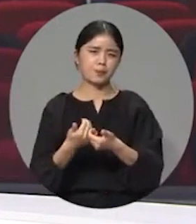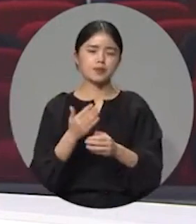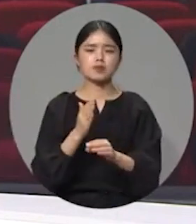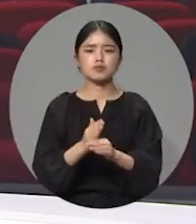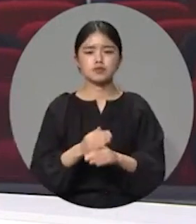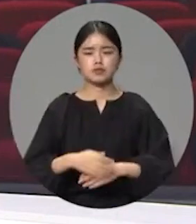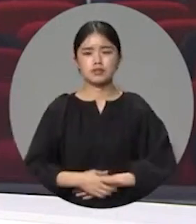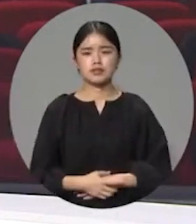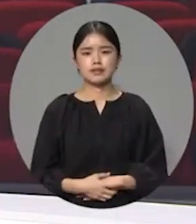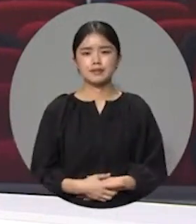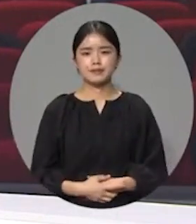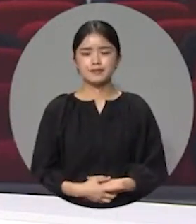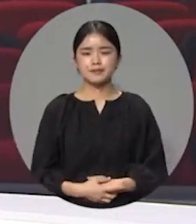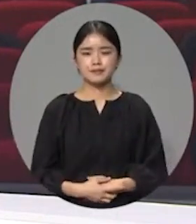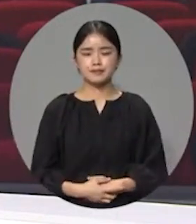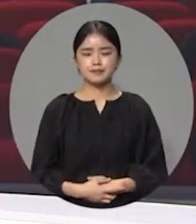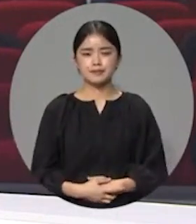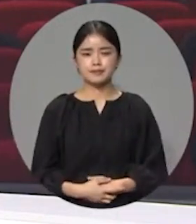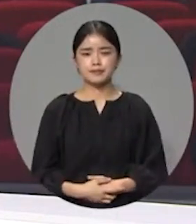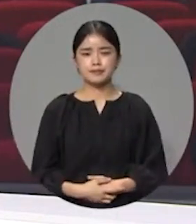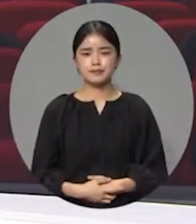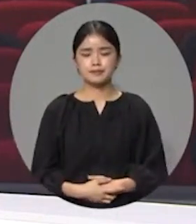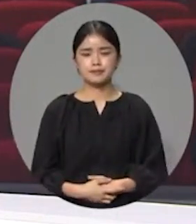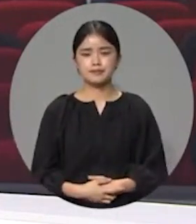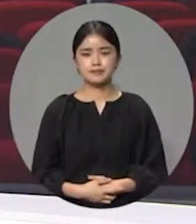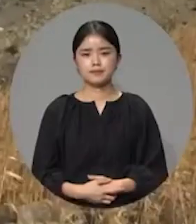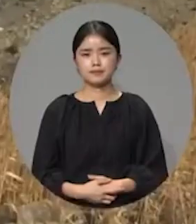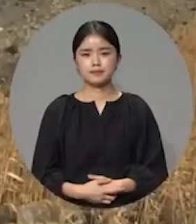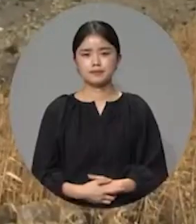있습니다. 강동혁 기자입니다.